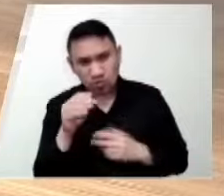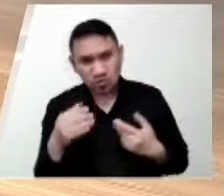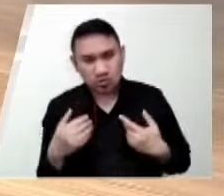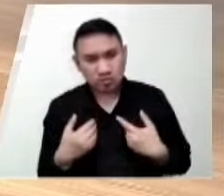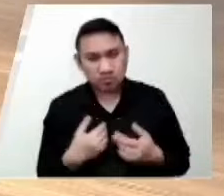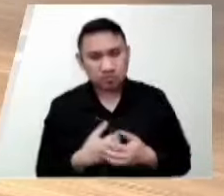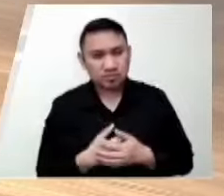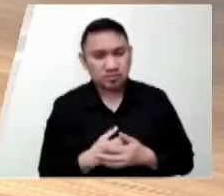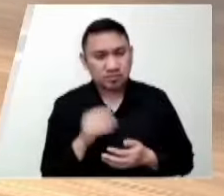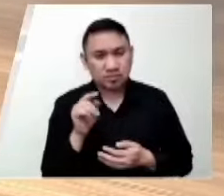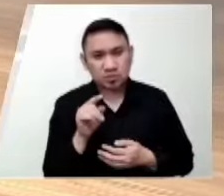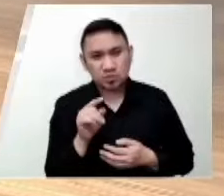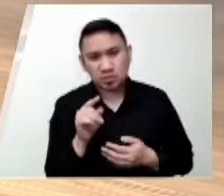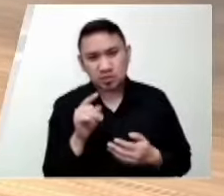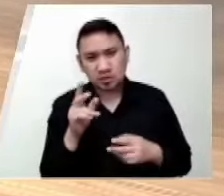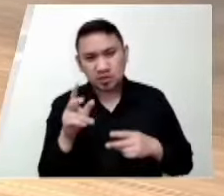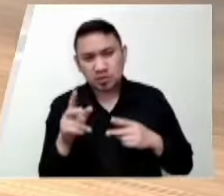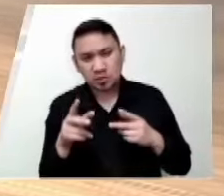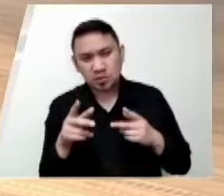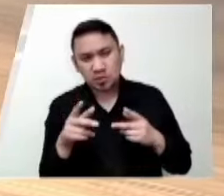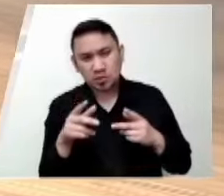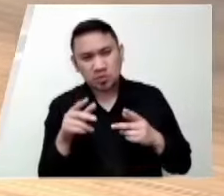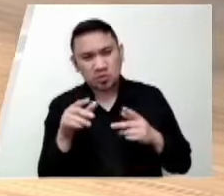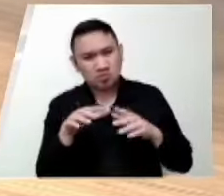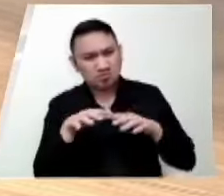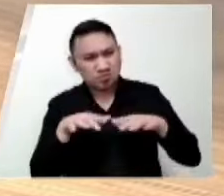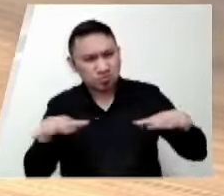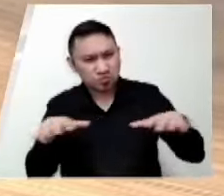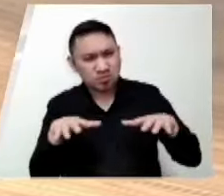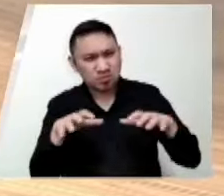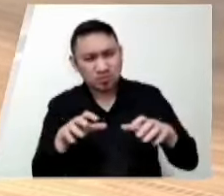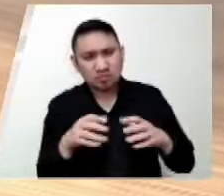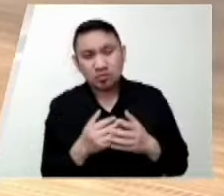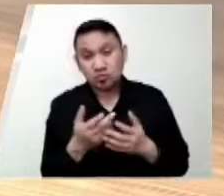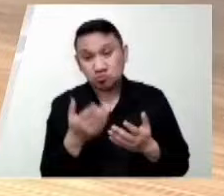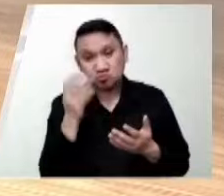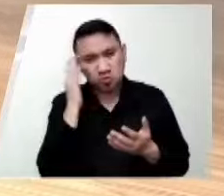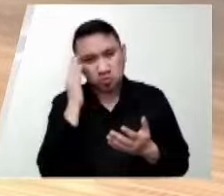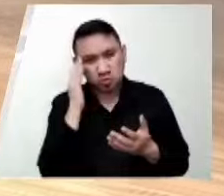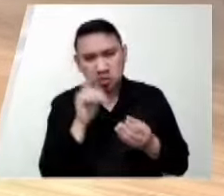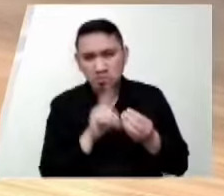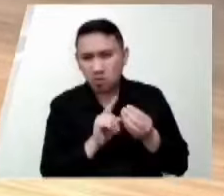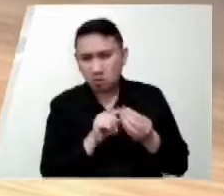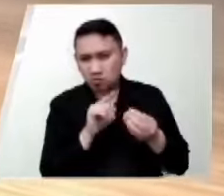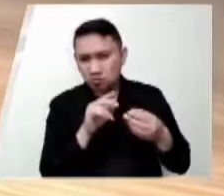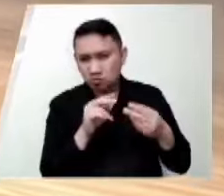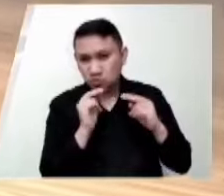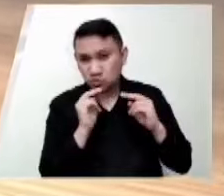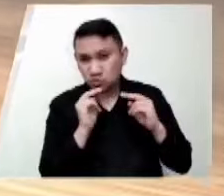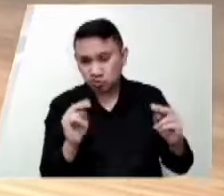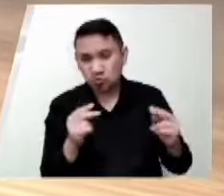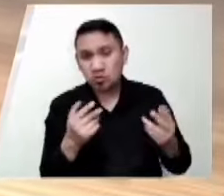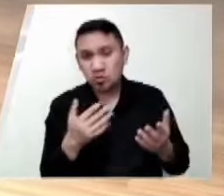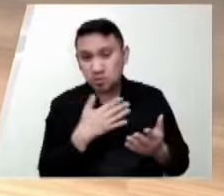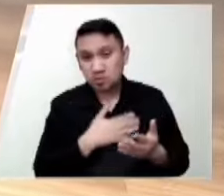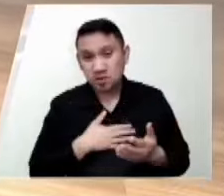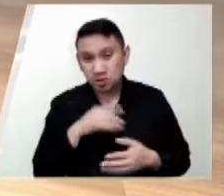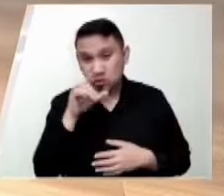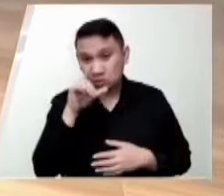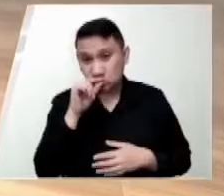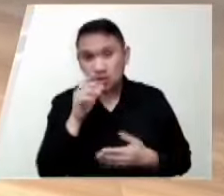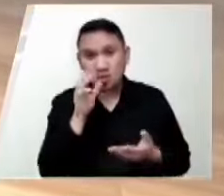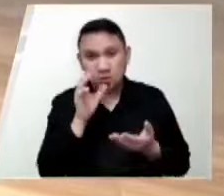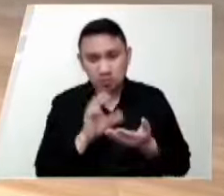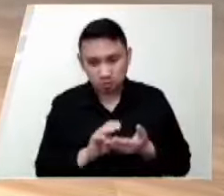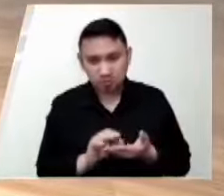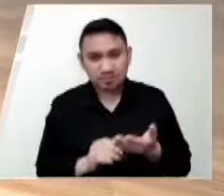na isa namang klase ng asphalt o asfalto. Samantala, para malaman ng trivia sa likod ng viral na balita, i-tweet o i-comment lang, hashtag Kuya Kim,